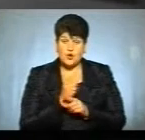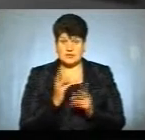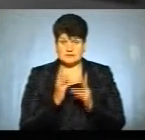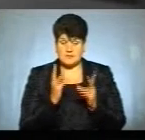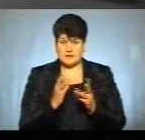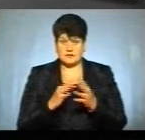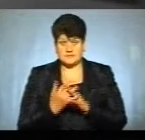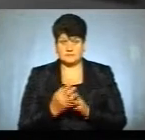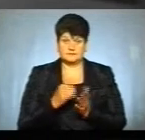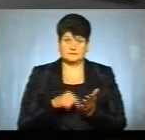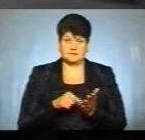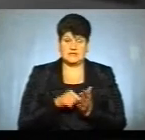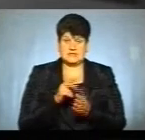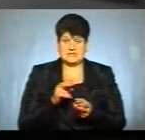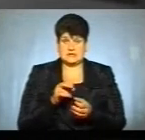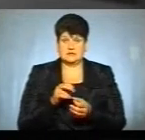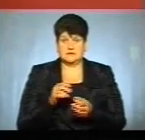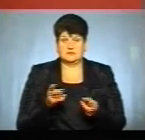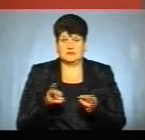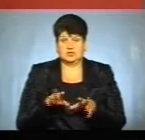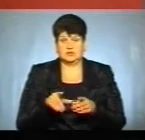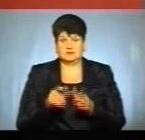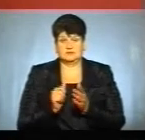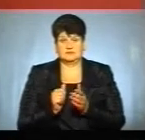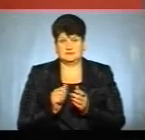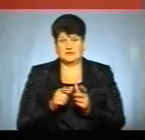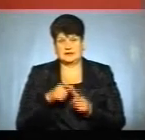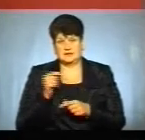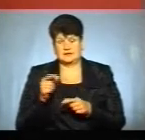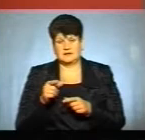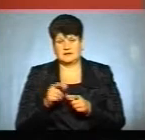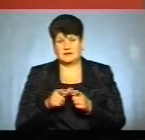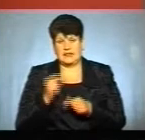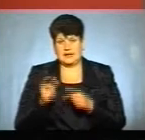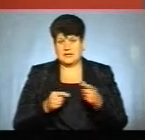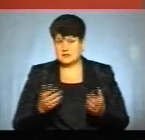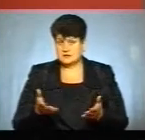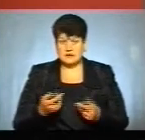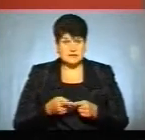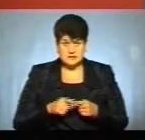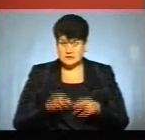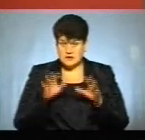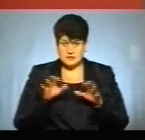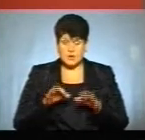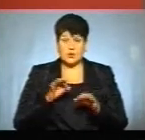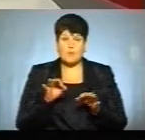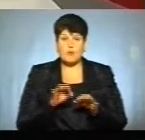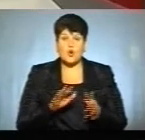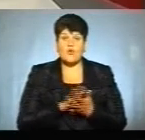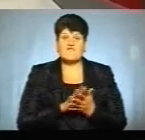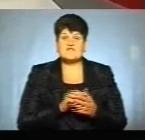населених пунктах залишків і рештків сухої рослинності та листя. Це закон про відходи,